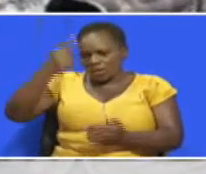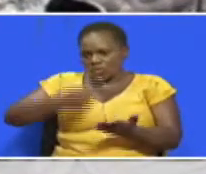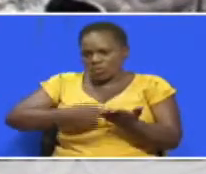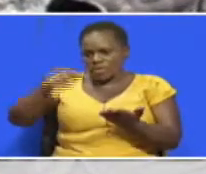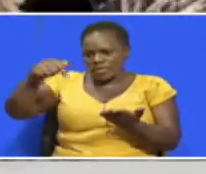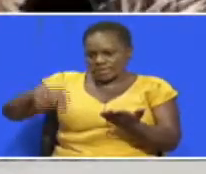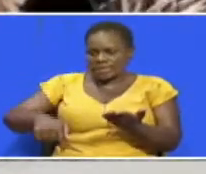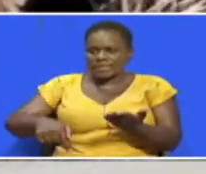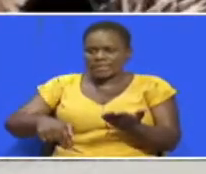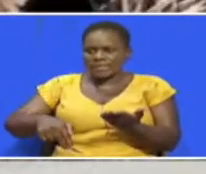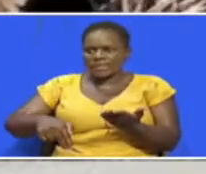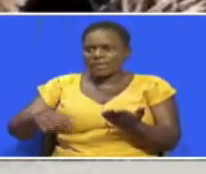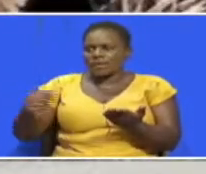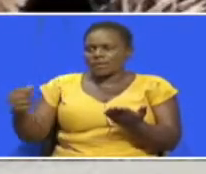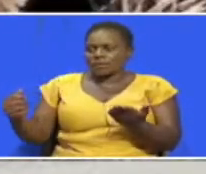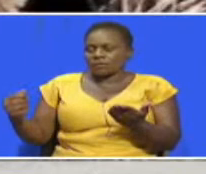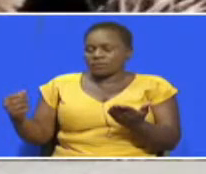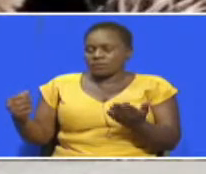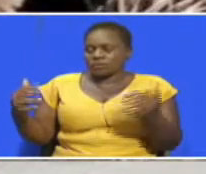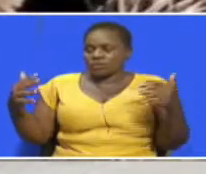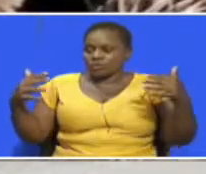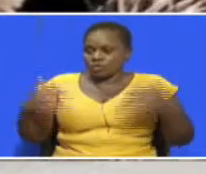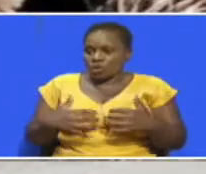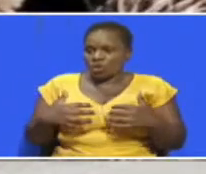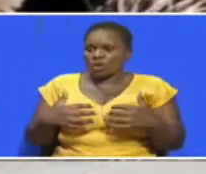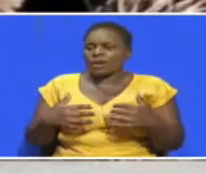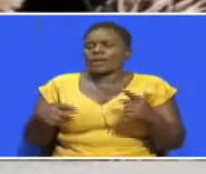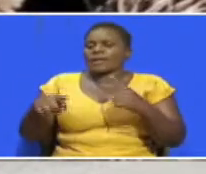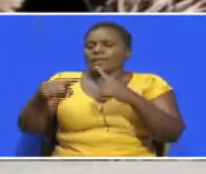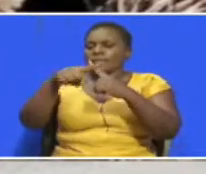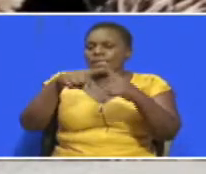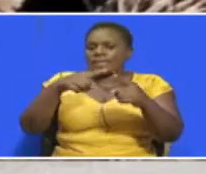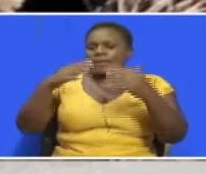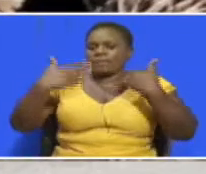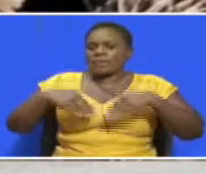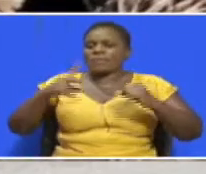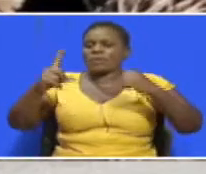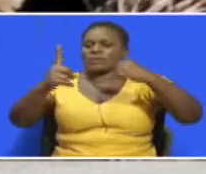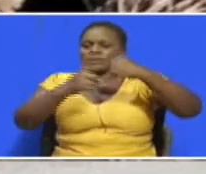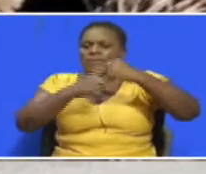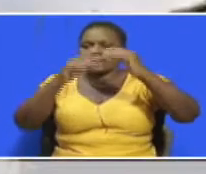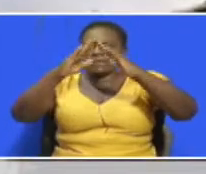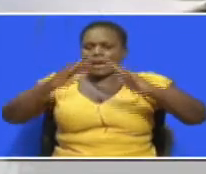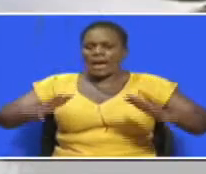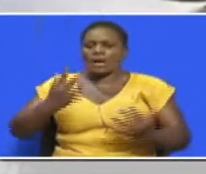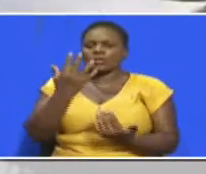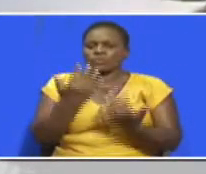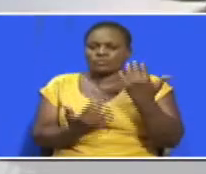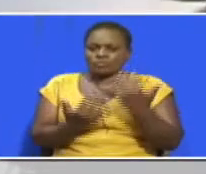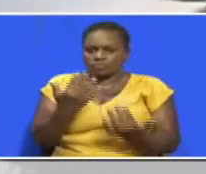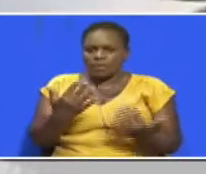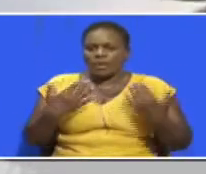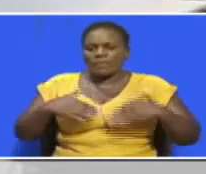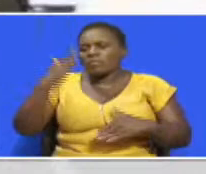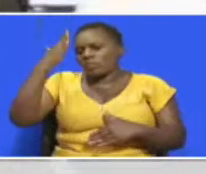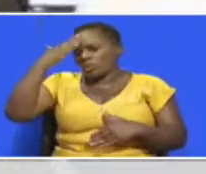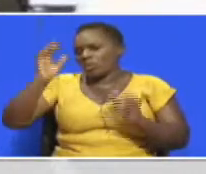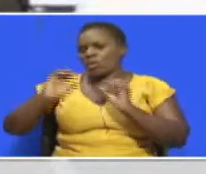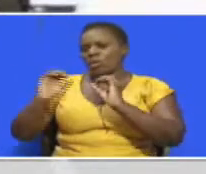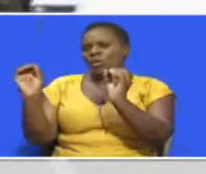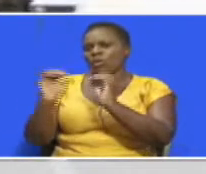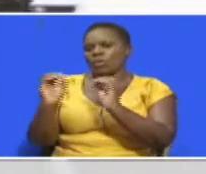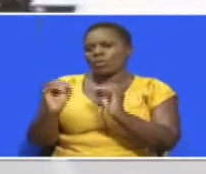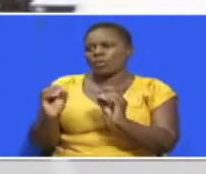kata ya Widho waliamkia majonzi baada ya mauaji ya watu sita na nyumba kuteketezwa na watu